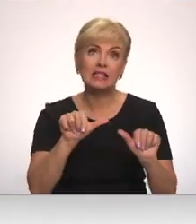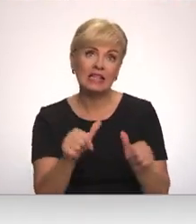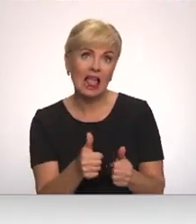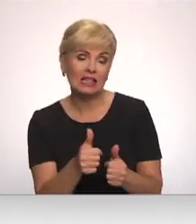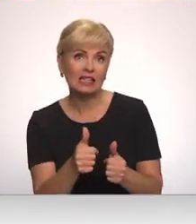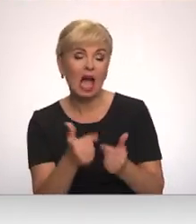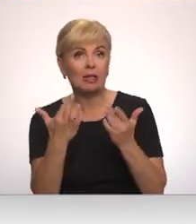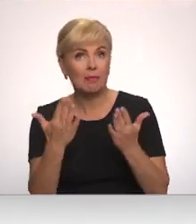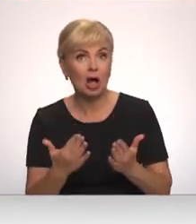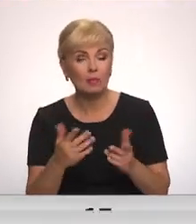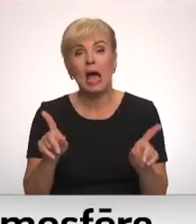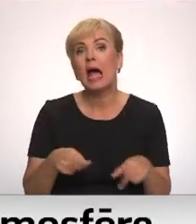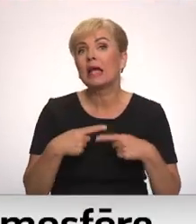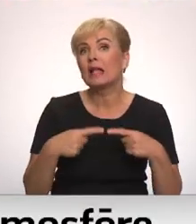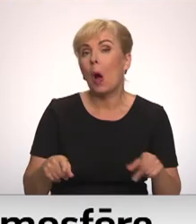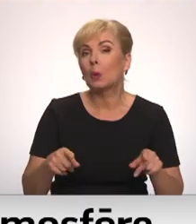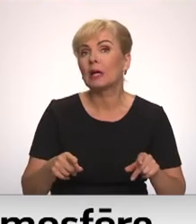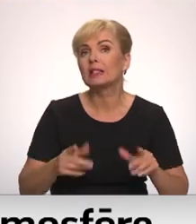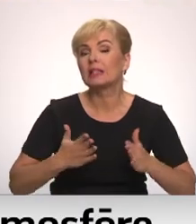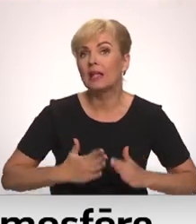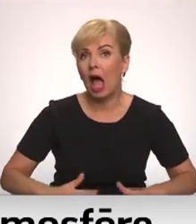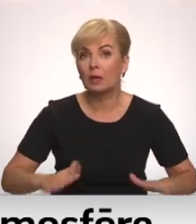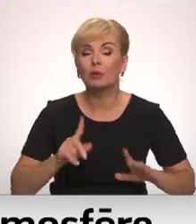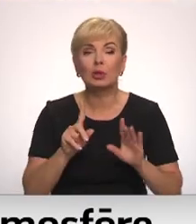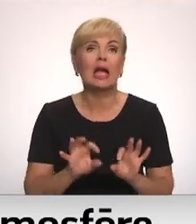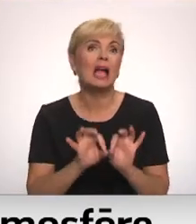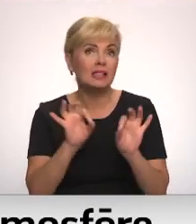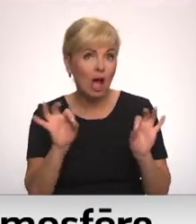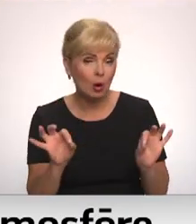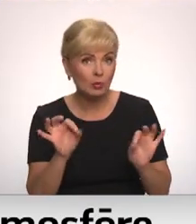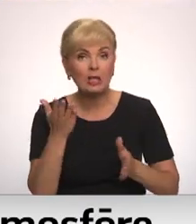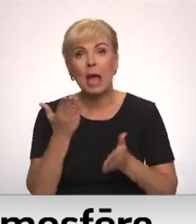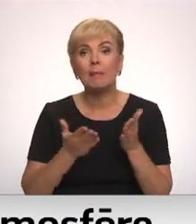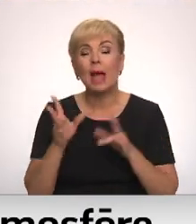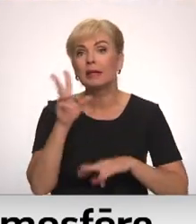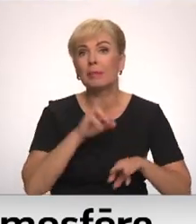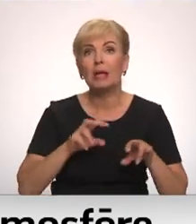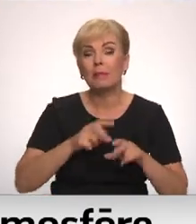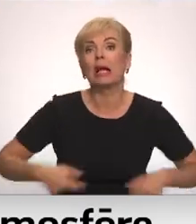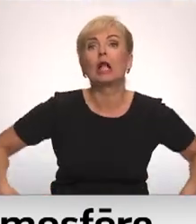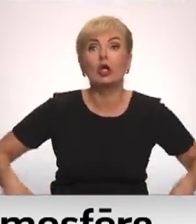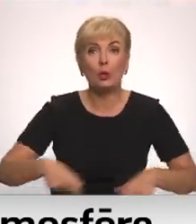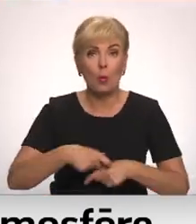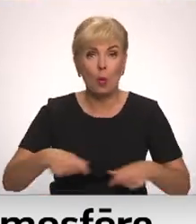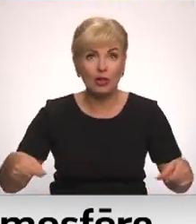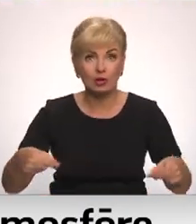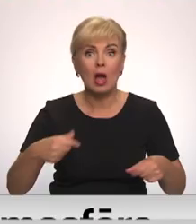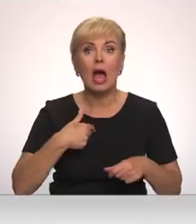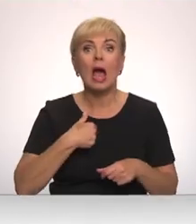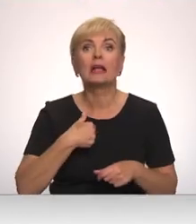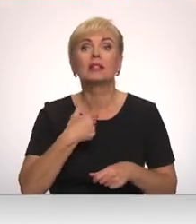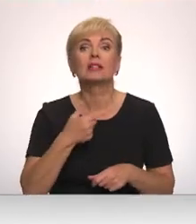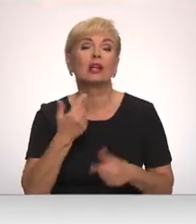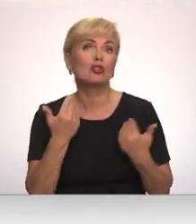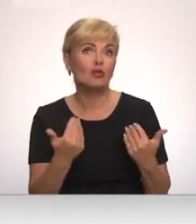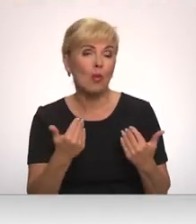kur tautas tarpos tā kā sākums ir, un mēģina piemeklēt jostu. Nē, es neesmu slinks, man gluži